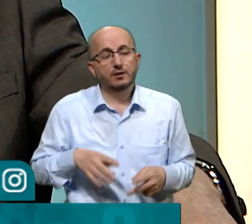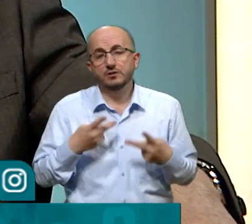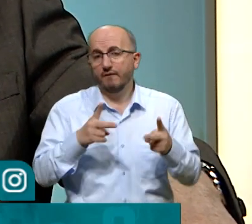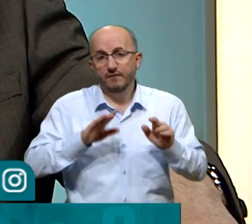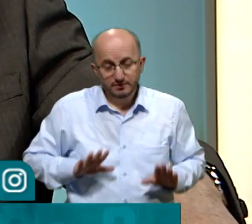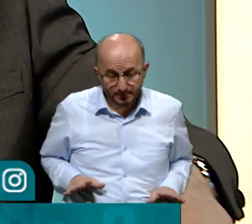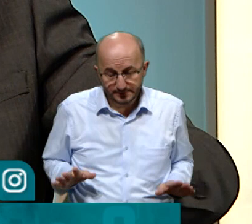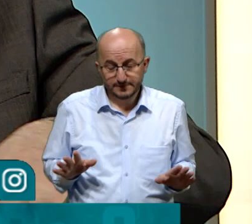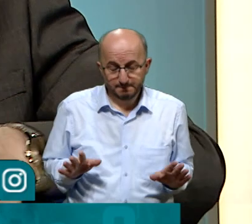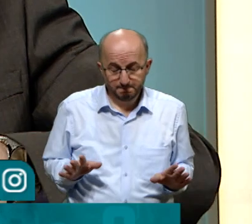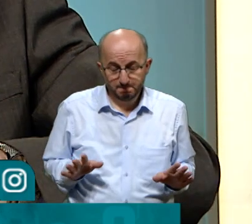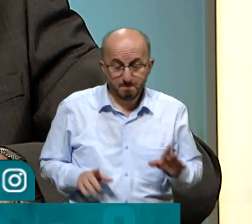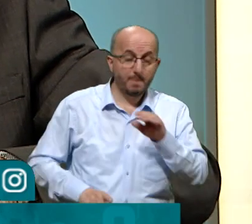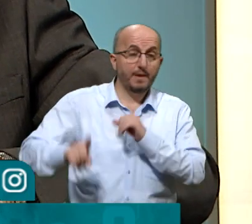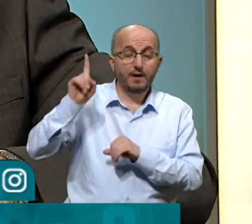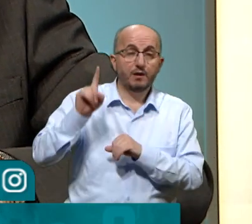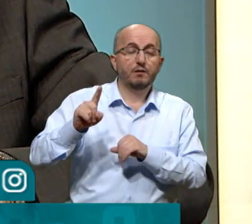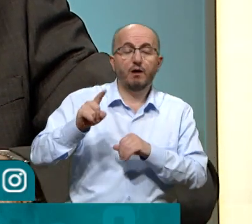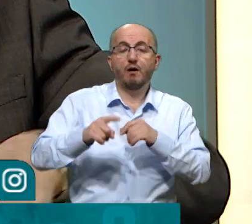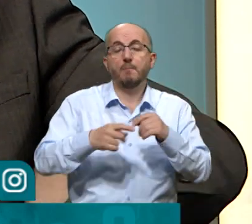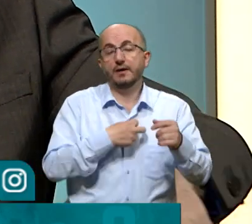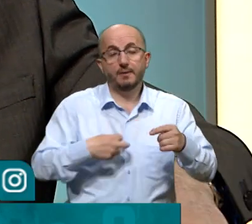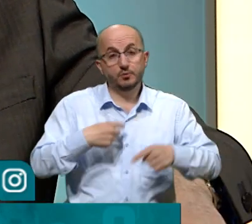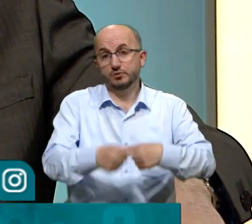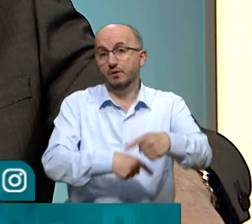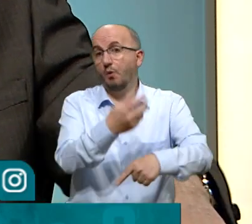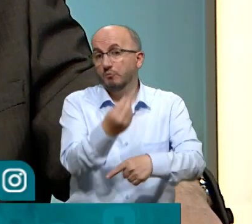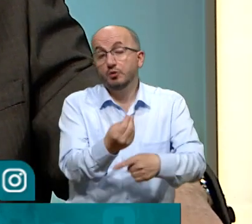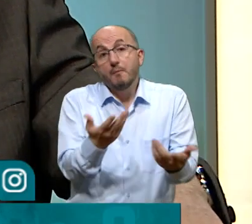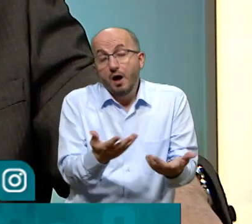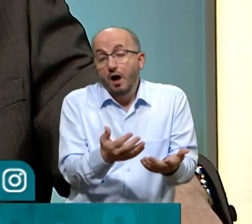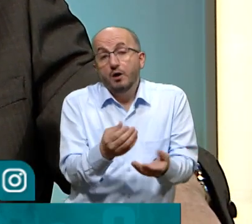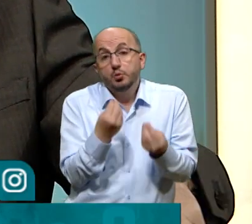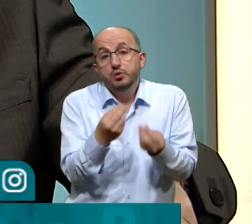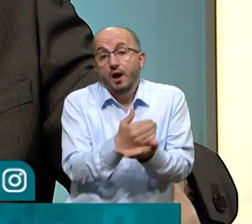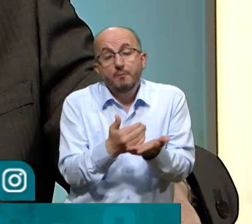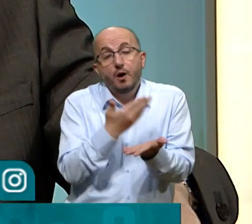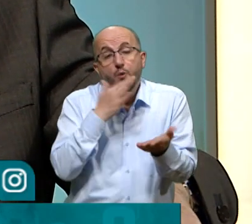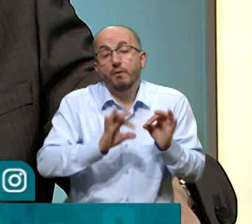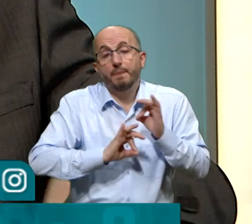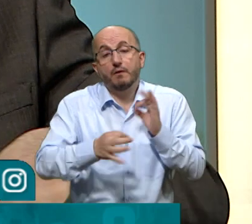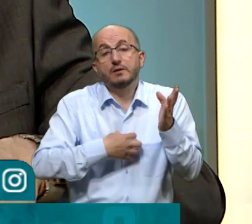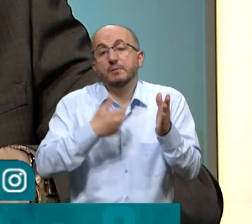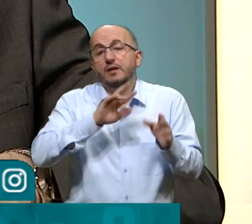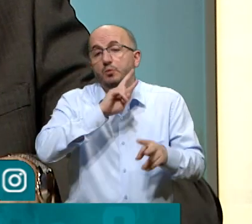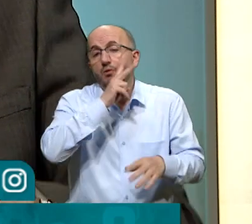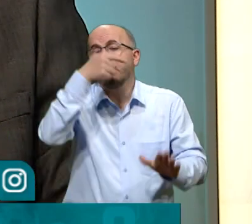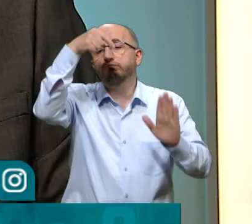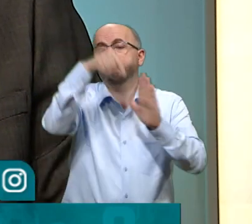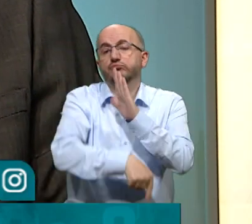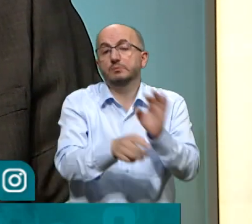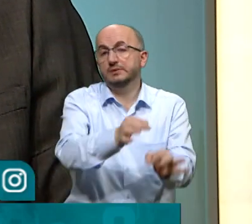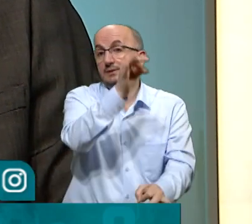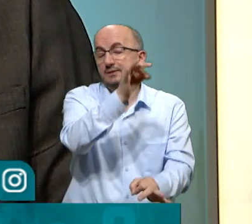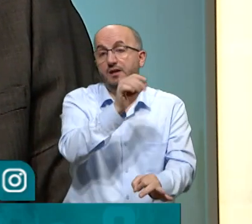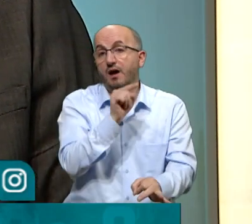ders affetmez hepimiz için Allah da Seyyid olmuş ama ameli salih işlememiş takla sahibi değil günahlara batmış